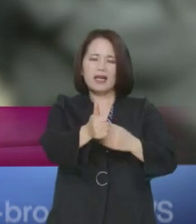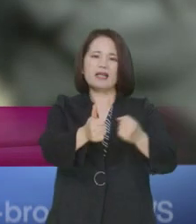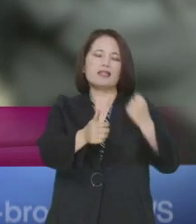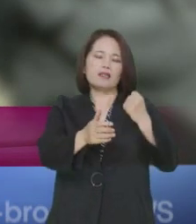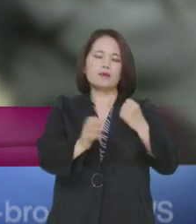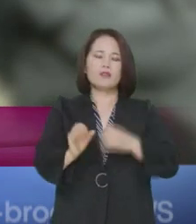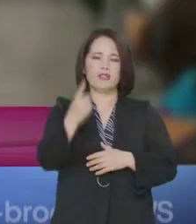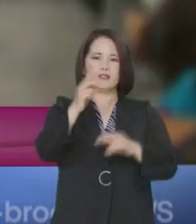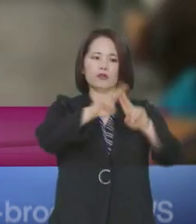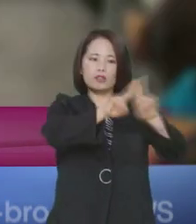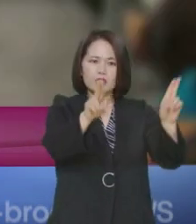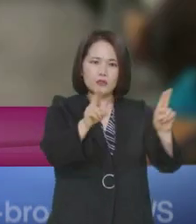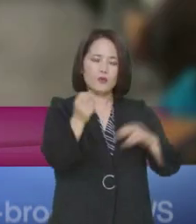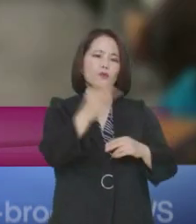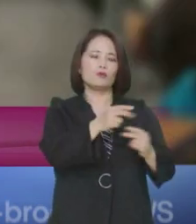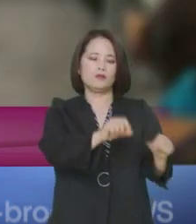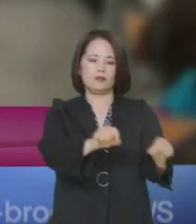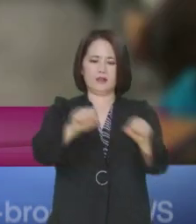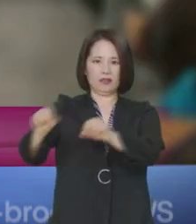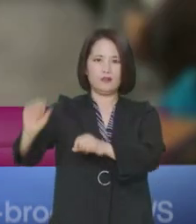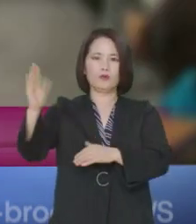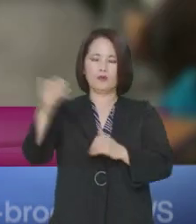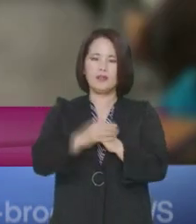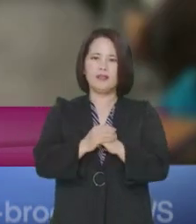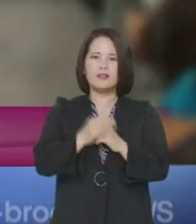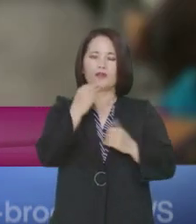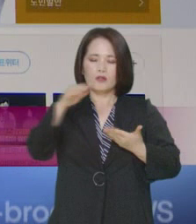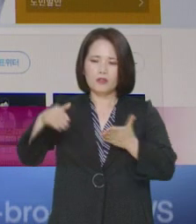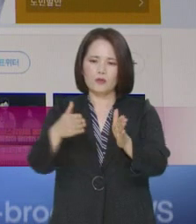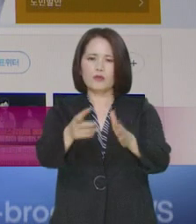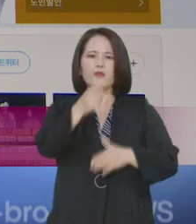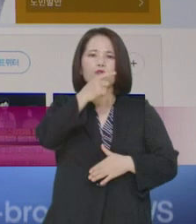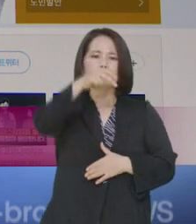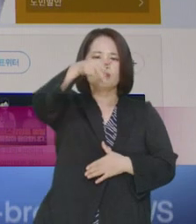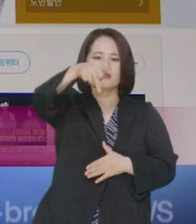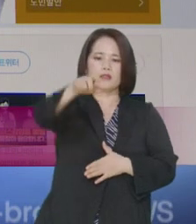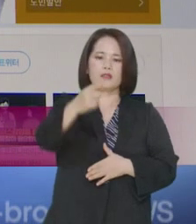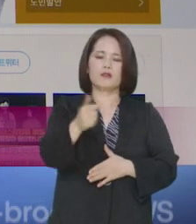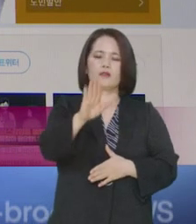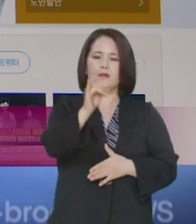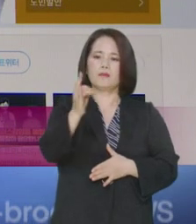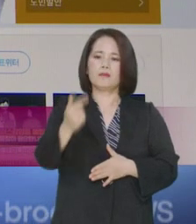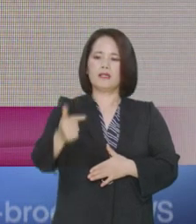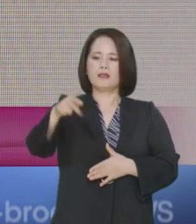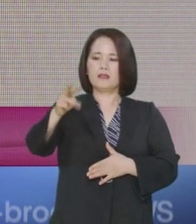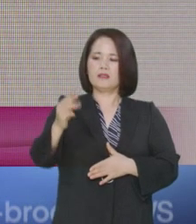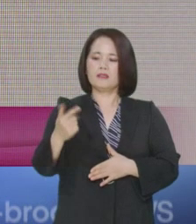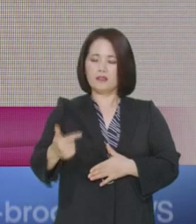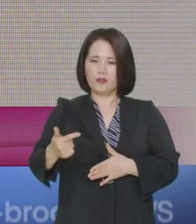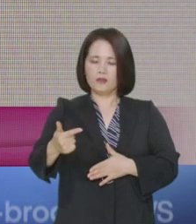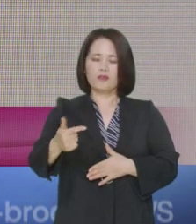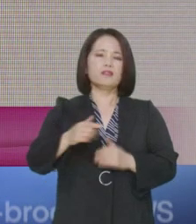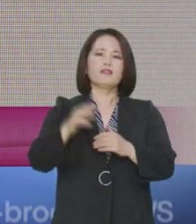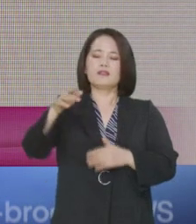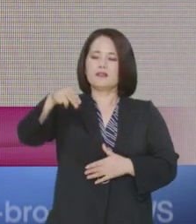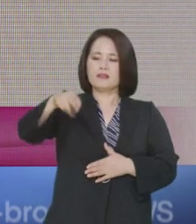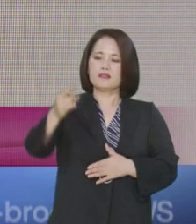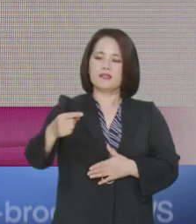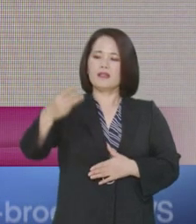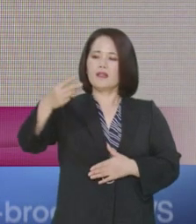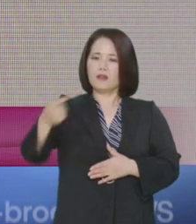졌습니다 그리고 수어 경기도는 수원 컨벤션센터에서 개최 하려던 기본소득 박람회를 연계해